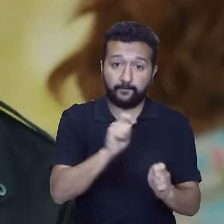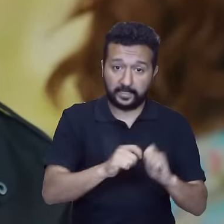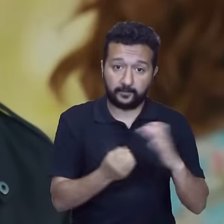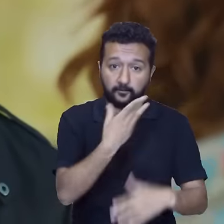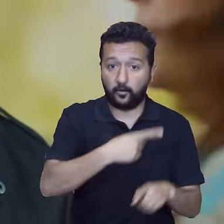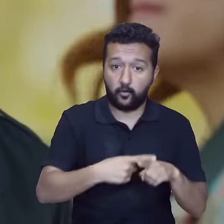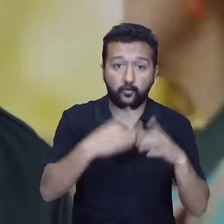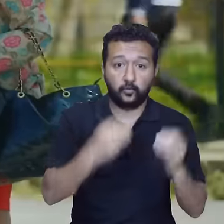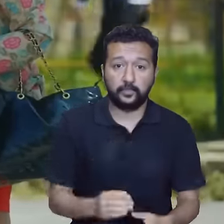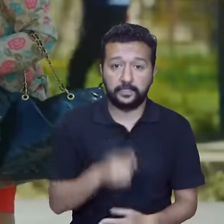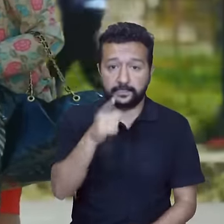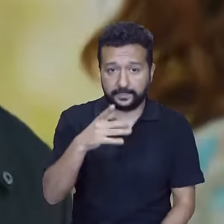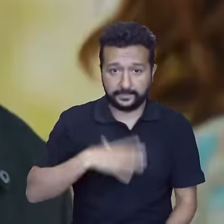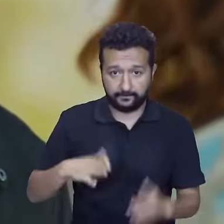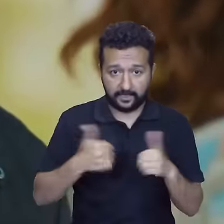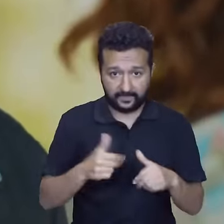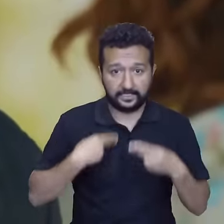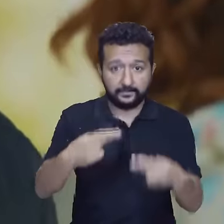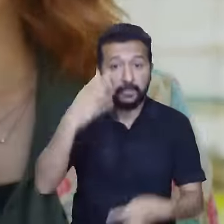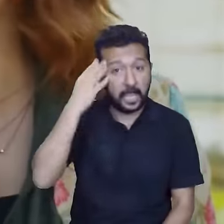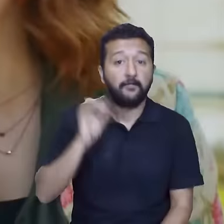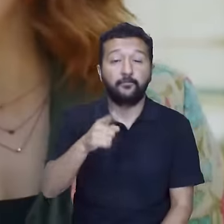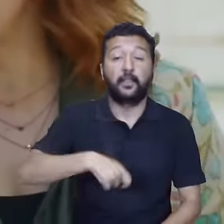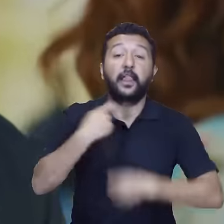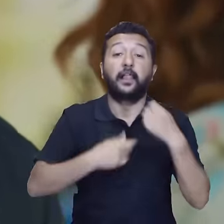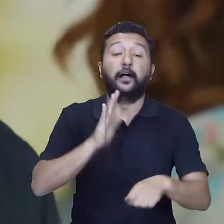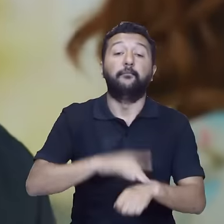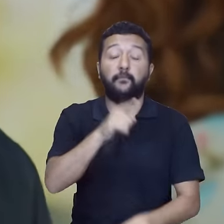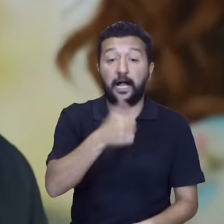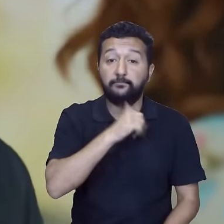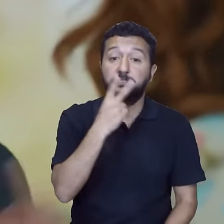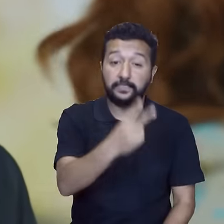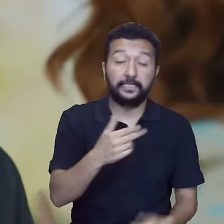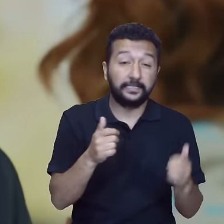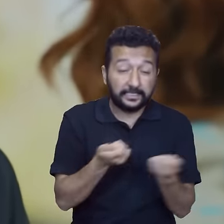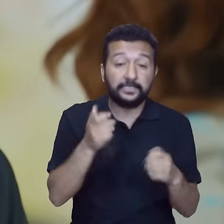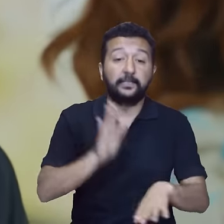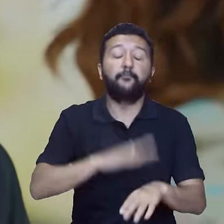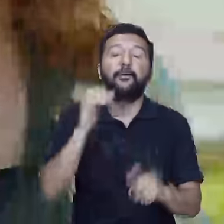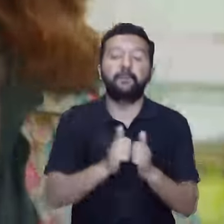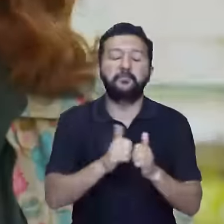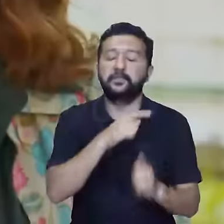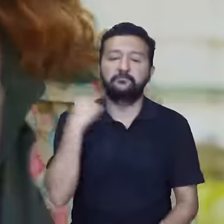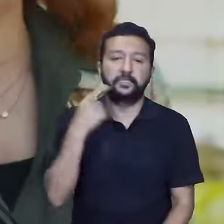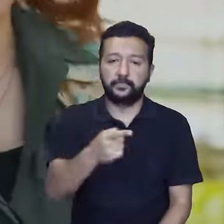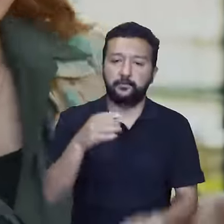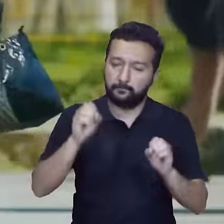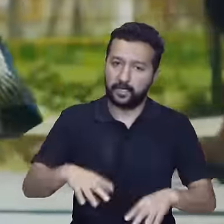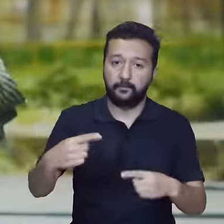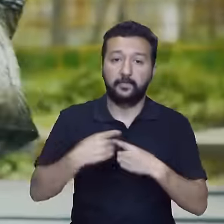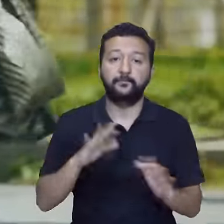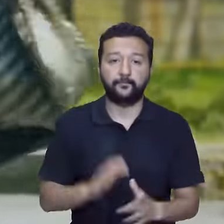kuracağız. Ortak olacağız. Seni istemeye geleceğiz anlamıyor musun? Atma bir kere. Abin seninle işmiş yapmaz. Bırak benim